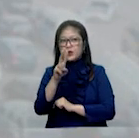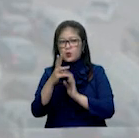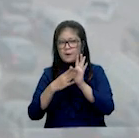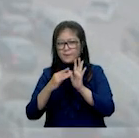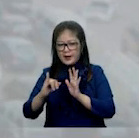2023